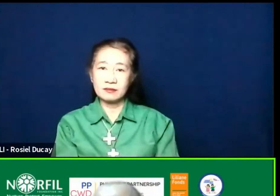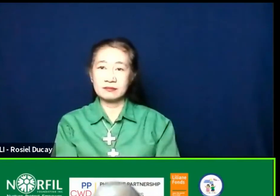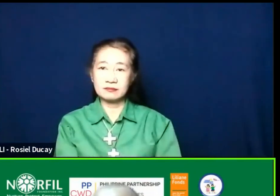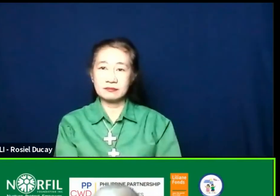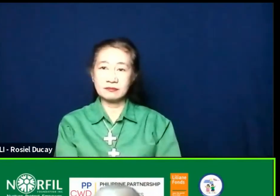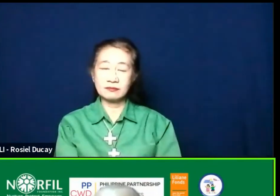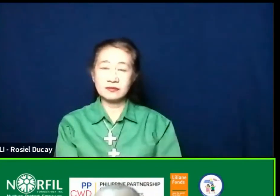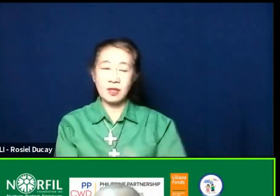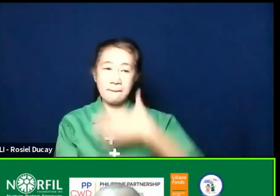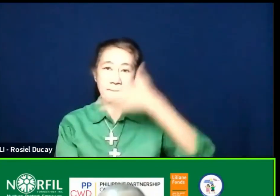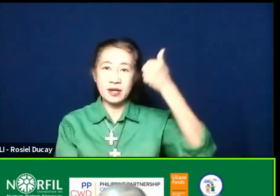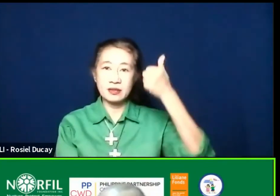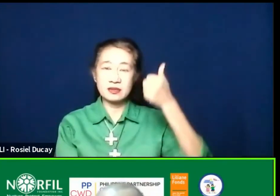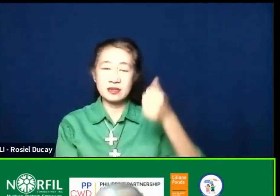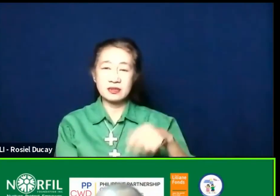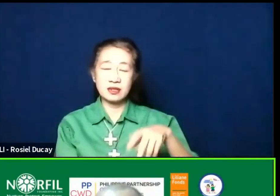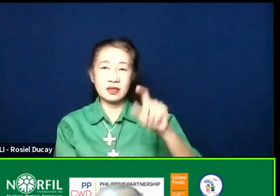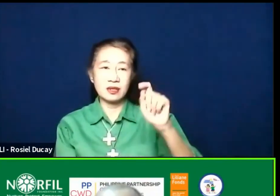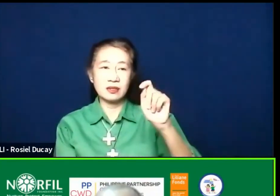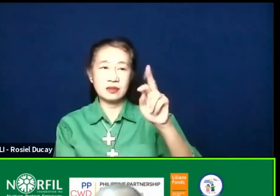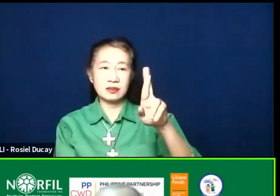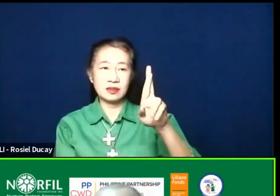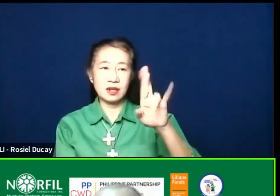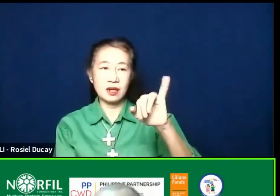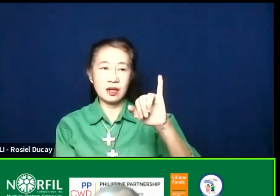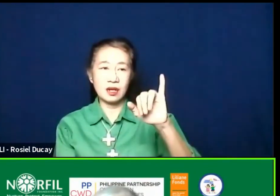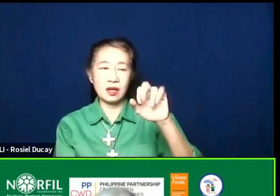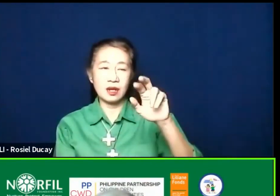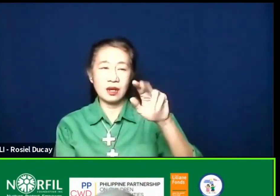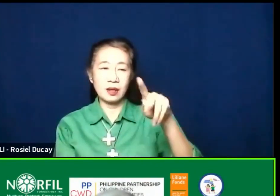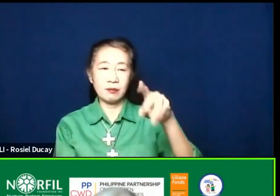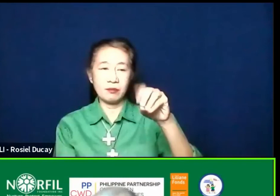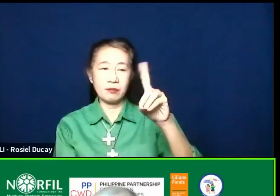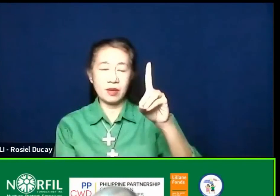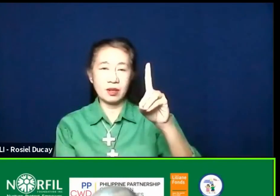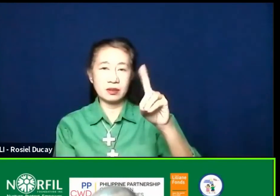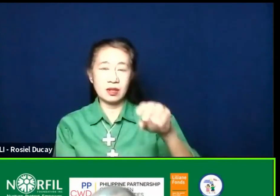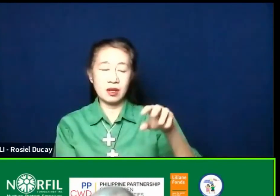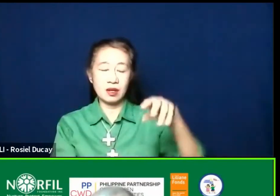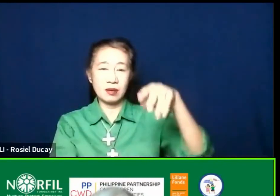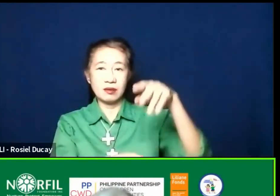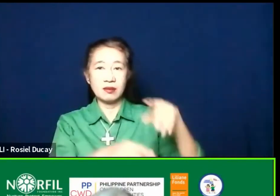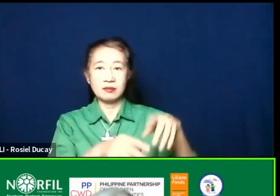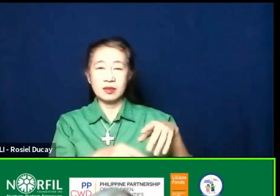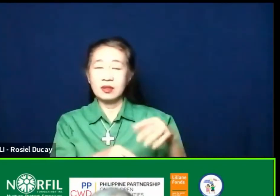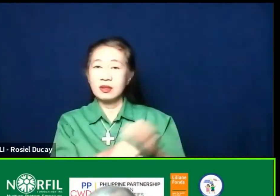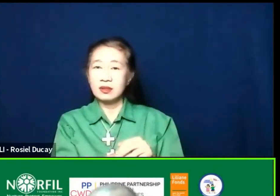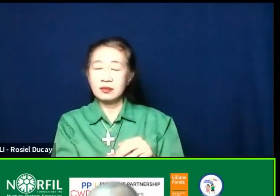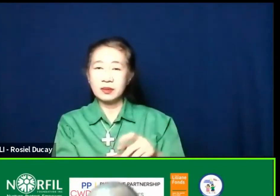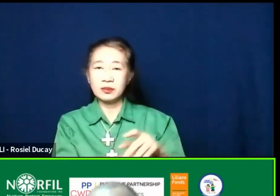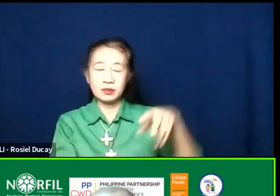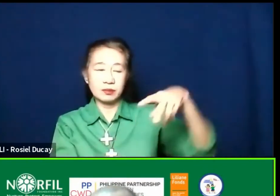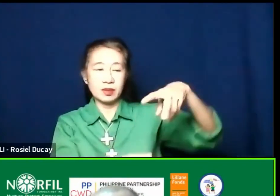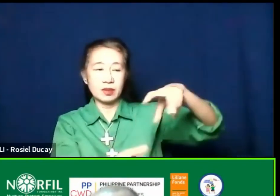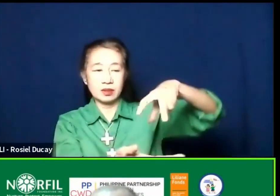ang best kasi dyan yung tripod positioning. Okay? Imagine mo na sa loob ka ng jeep, tapos dumaan siya sa malubak. subukan